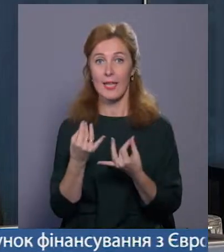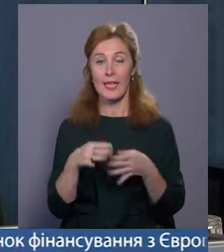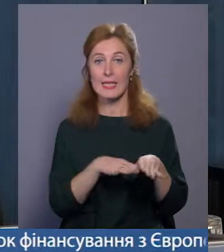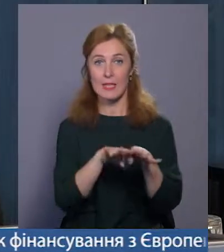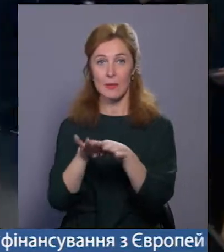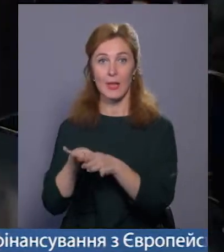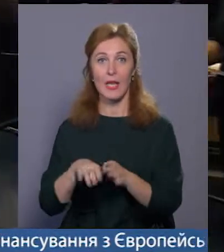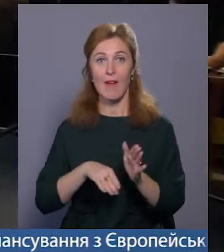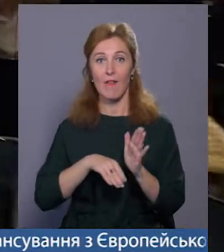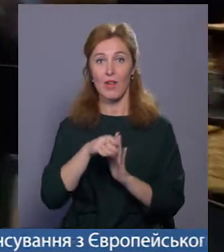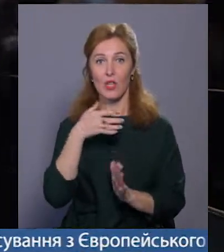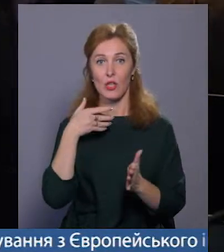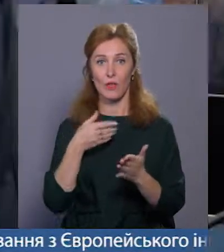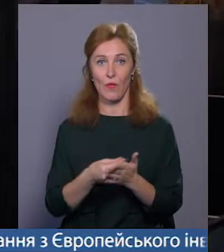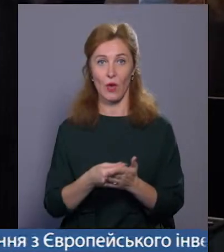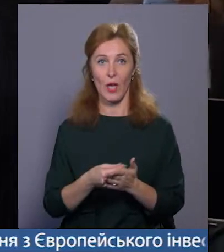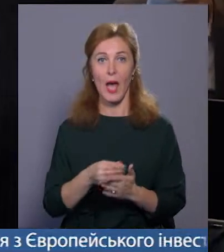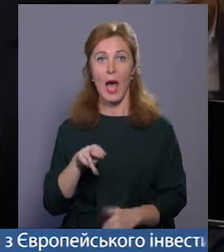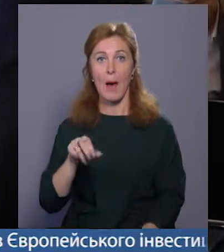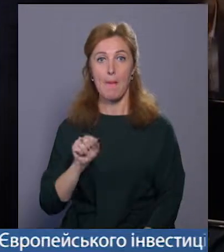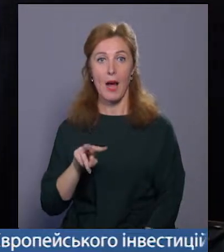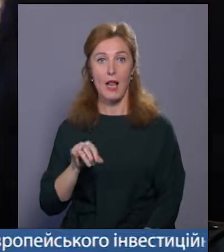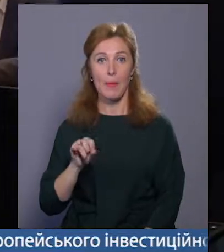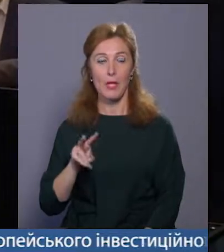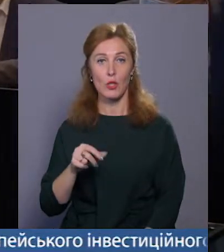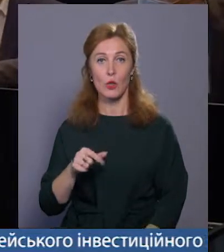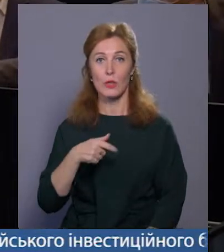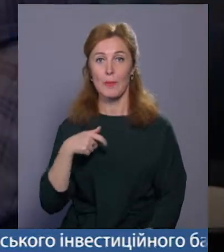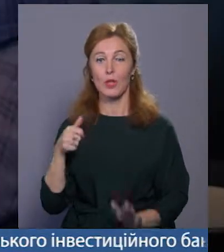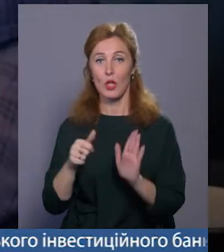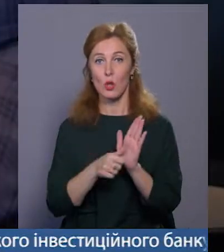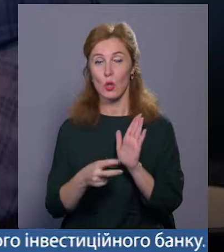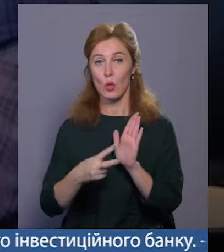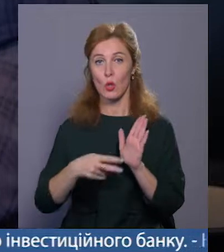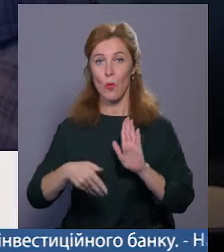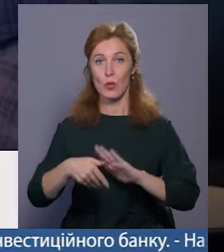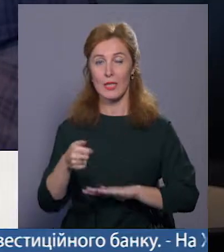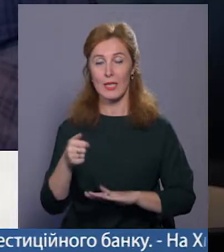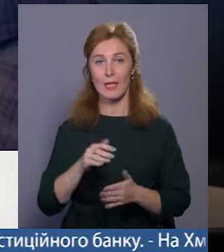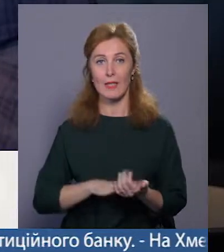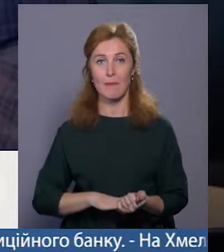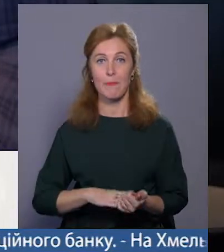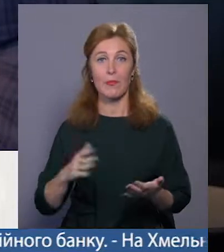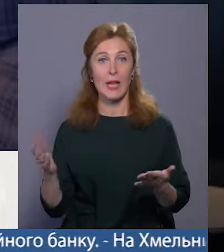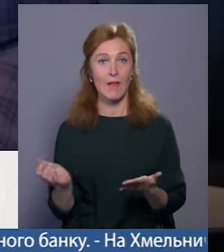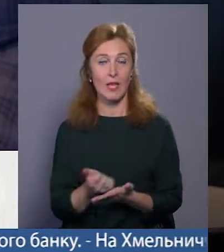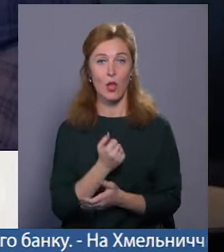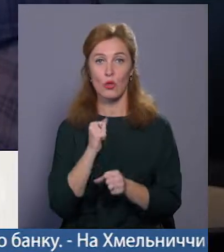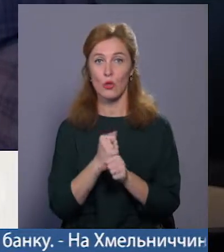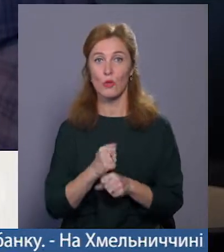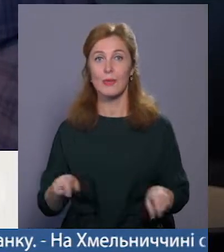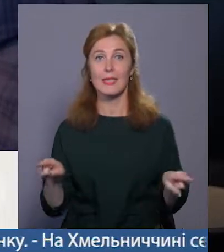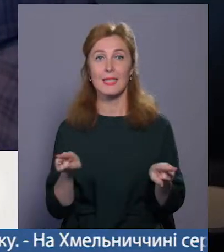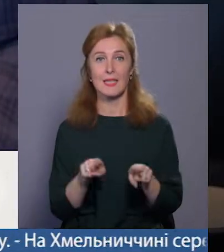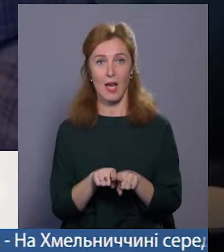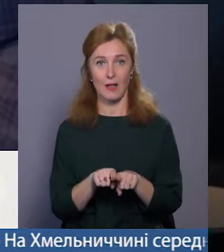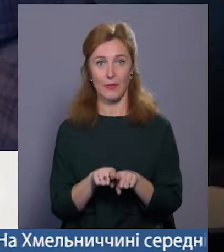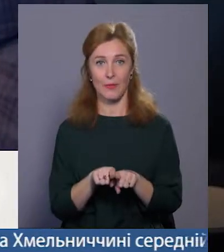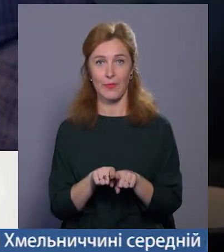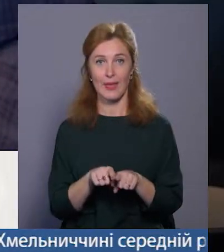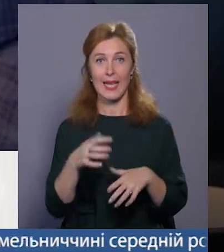вище своїх. Віктор Паламарчук – депутат 6-го і 7-го скликань. Вдалося зробити так